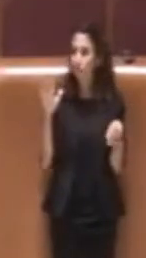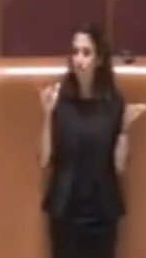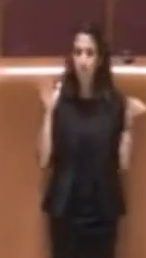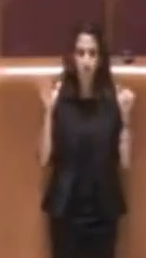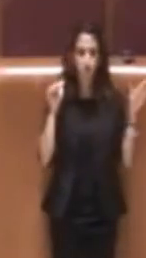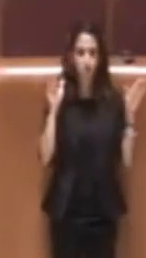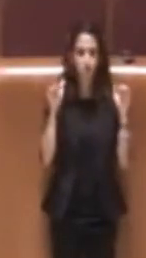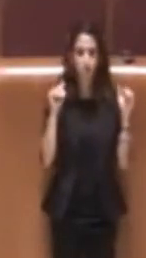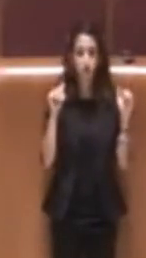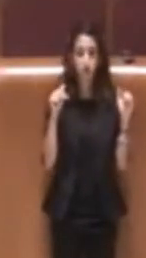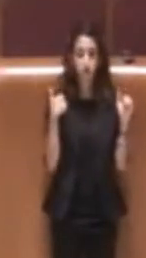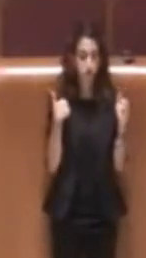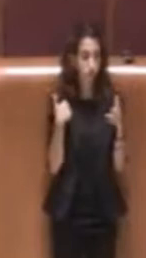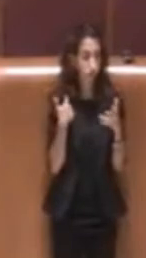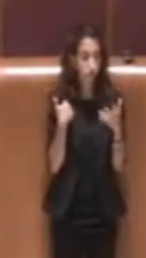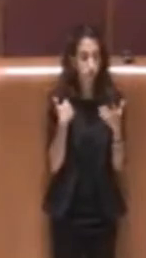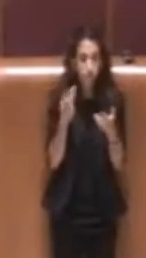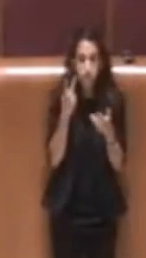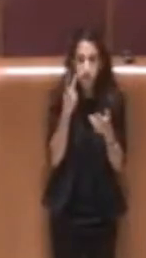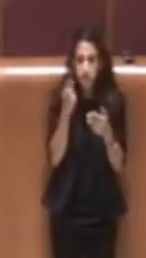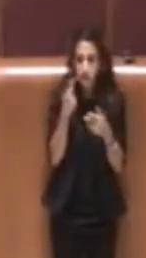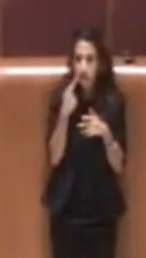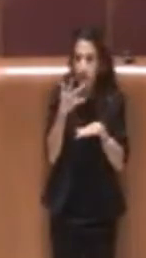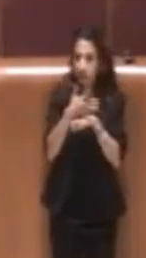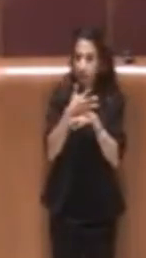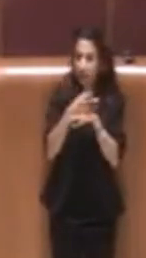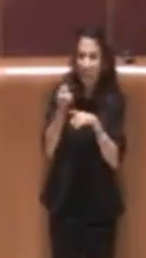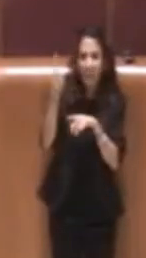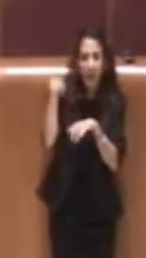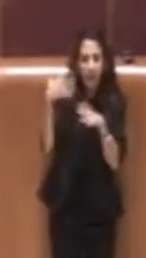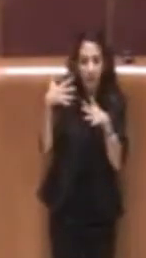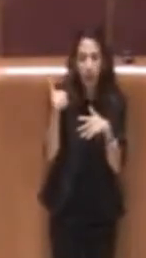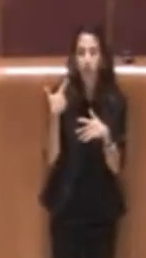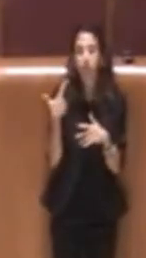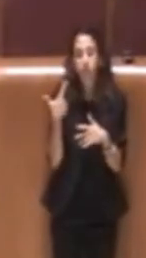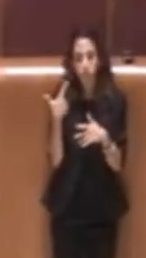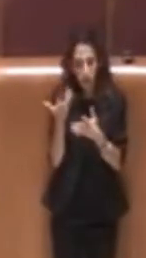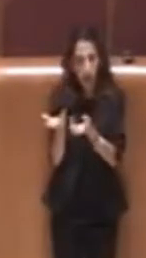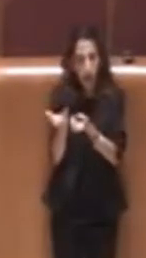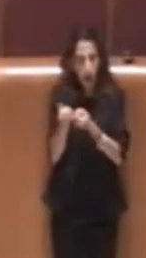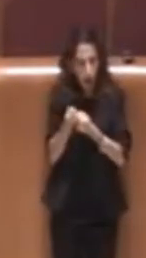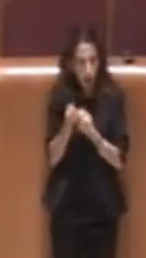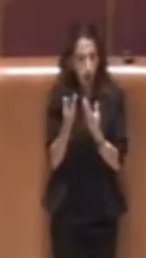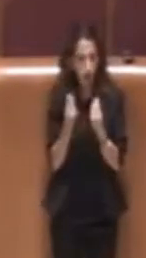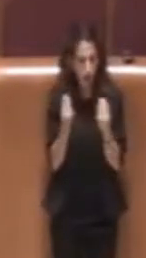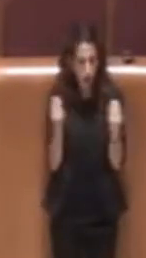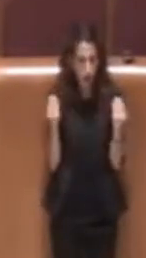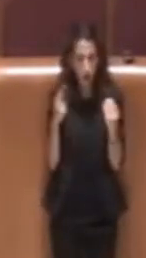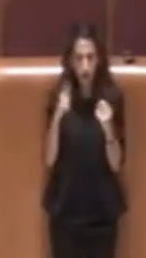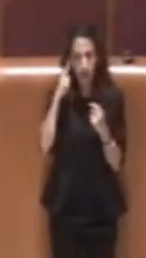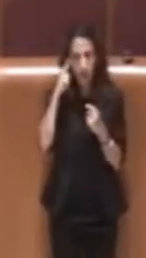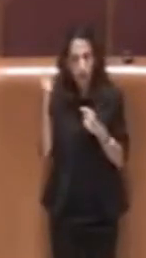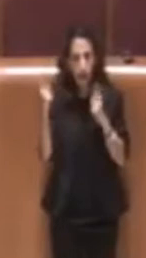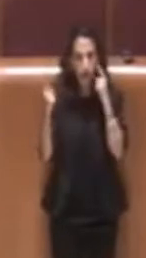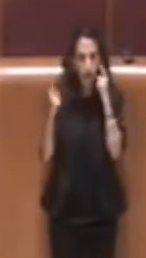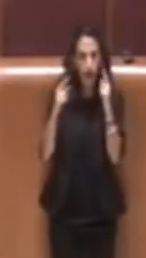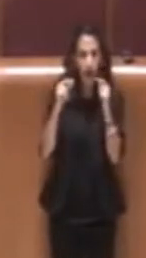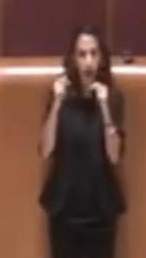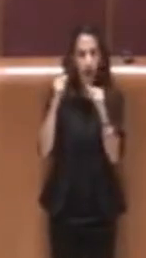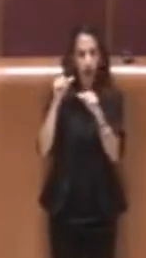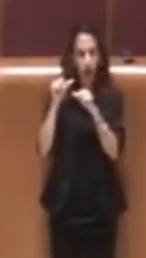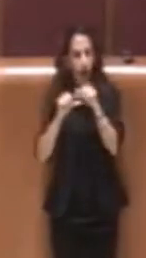con molto favore gli interventi dell'opposizione ieri in Commissione, che hanno ammesso di aver cambiato, tra virgolette, idea rispetto a quanto